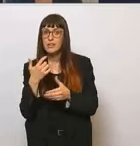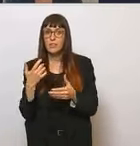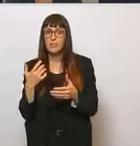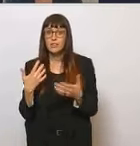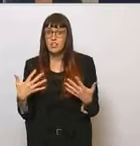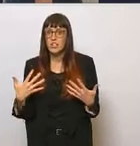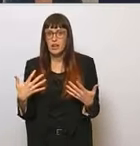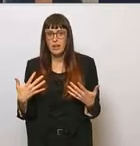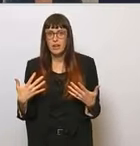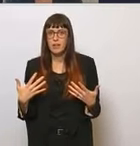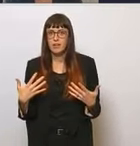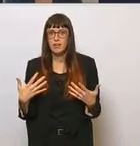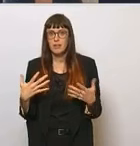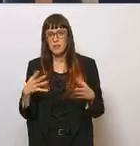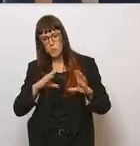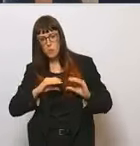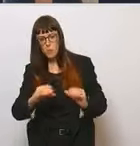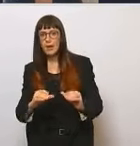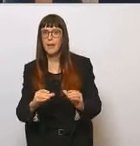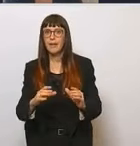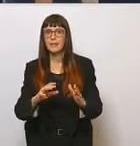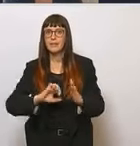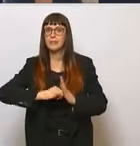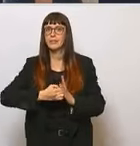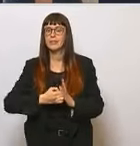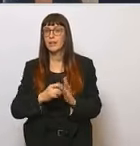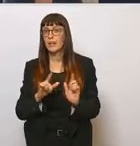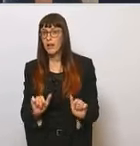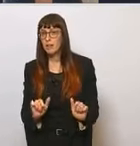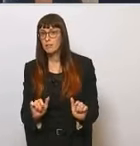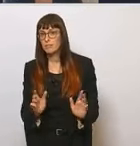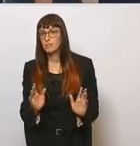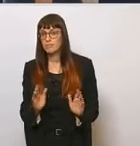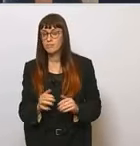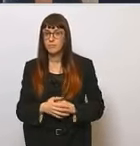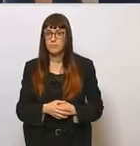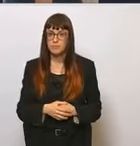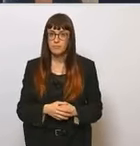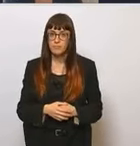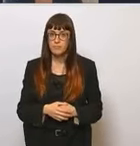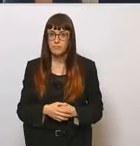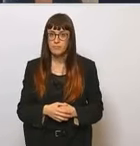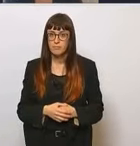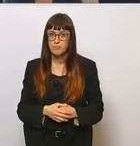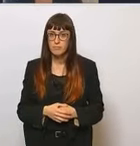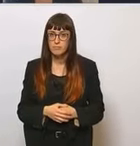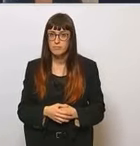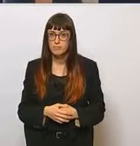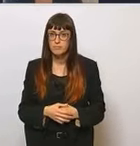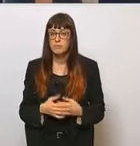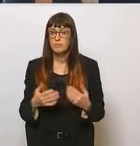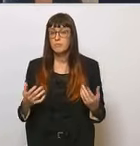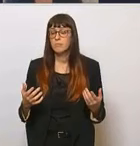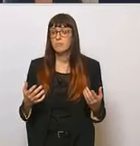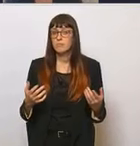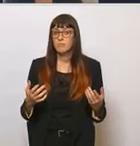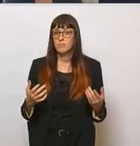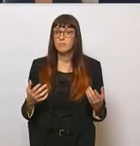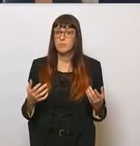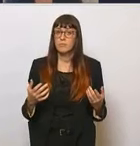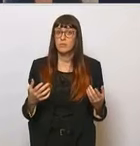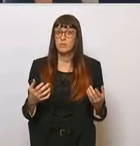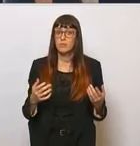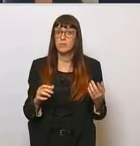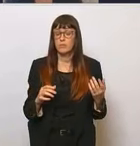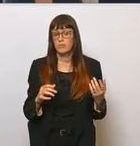En tout cas, il y a, me semble-t-il, une discussion et une tension, d'une certaine manière, qui est assez saine, entre cette question de principes très